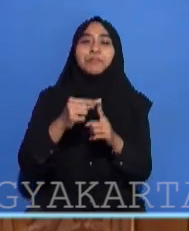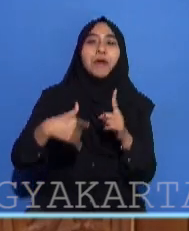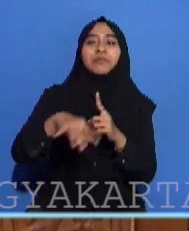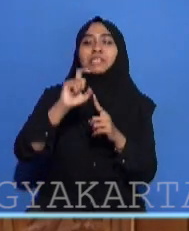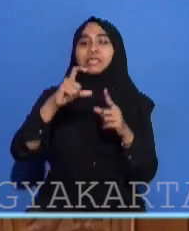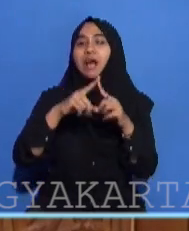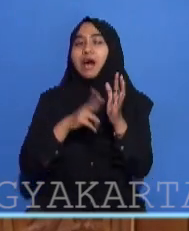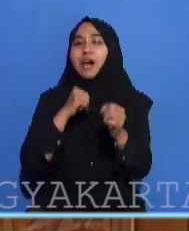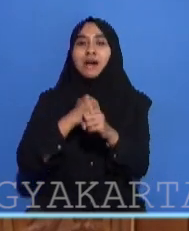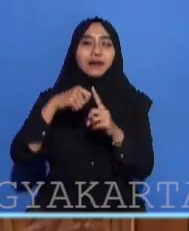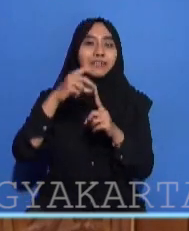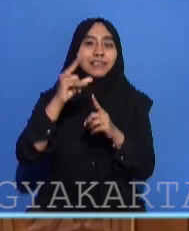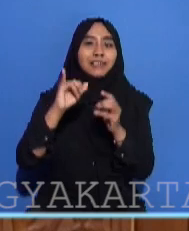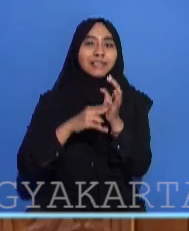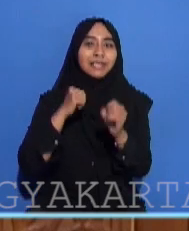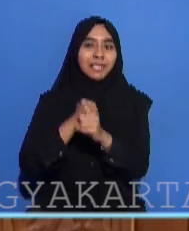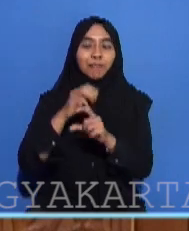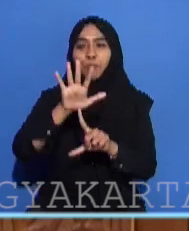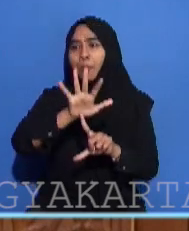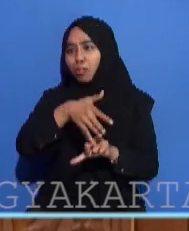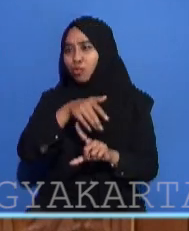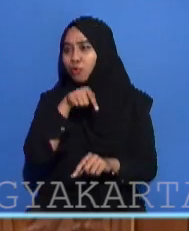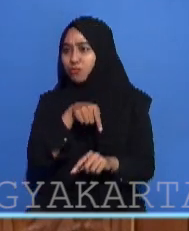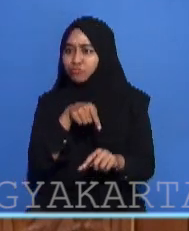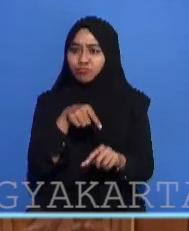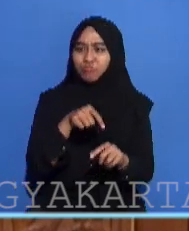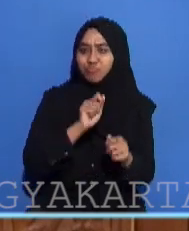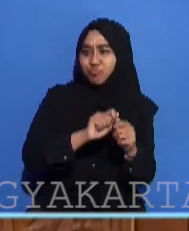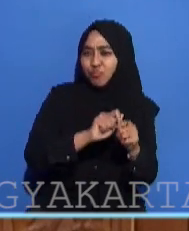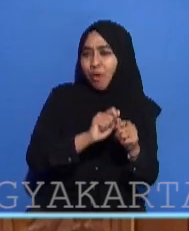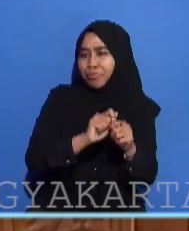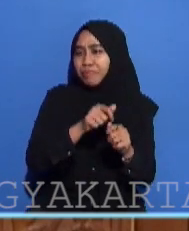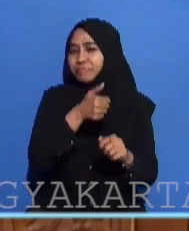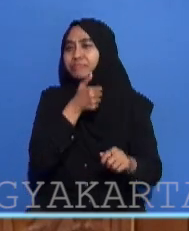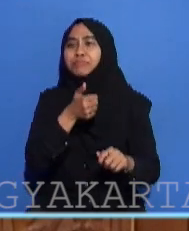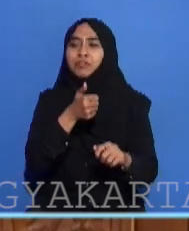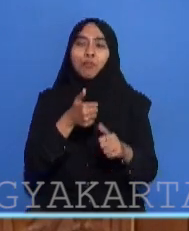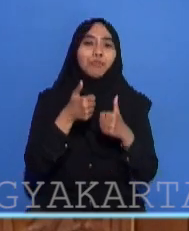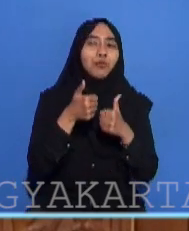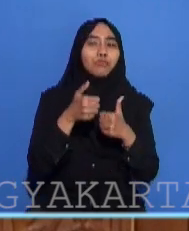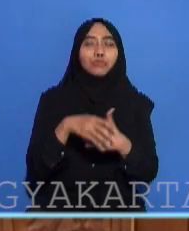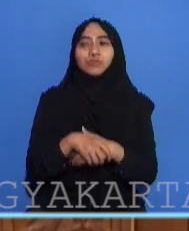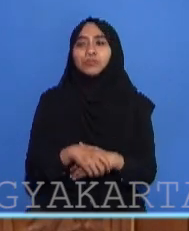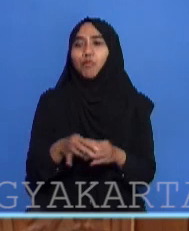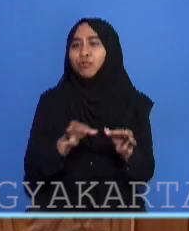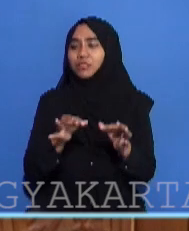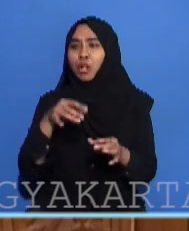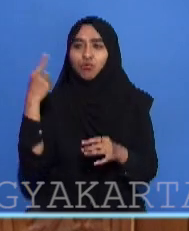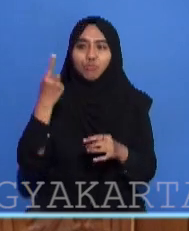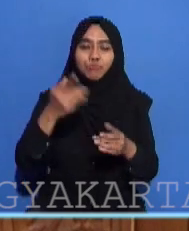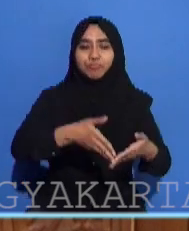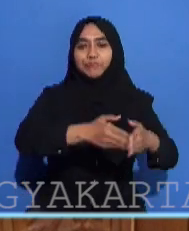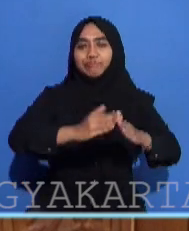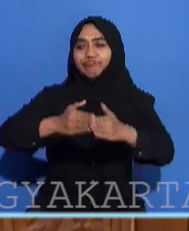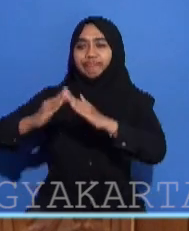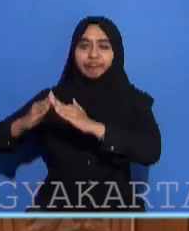menawi dipun kemonah kanthi sae saged dados jujukan wisata pinunjul. Sawetawis fasilitas umum ugi dipun bangun kanthi jangkep